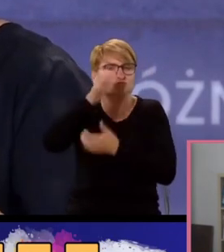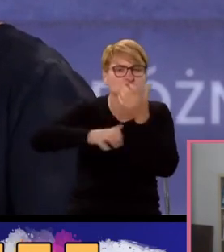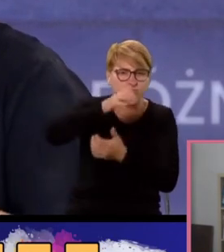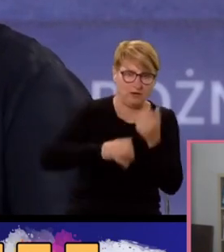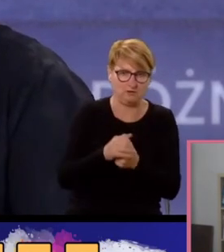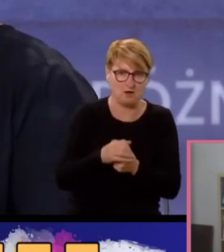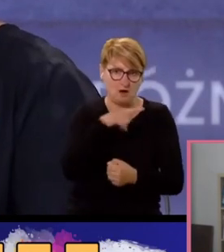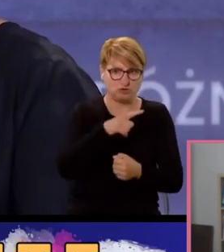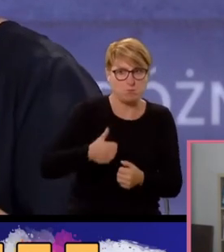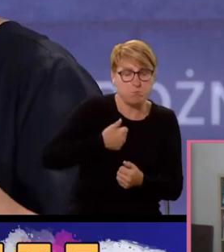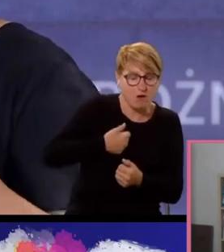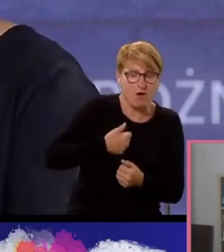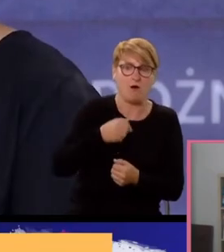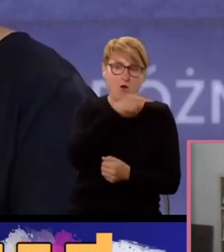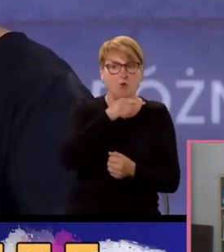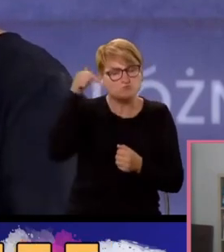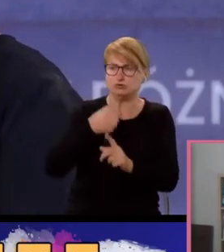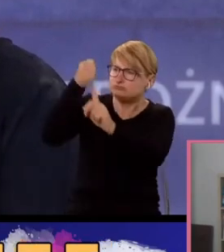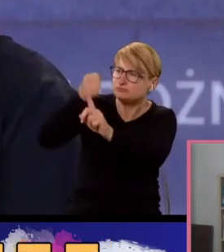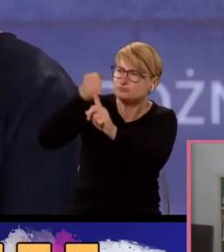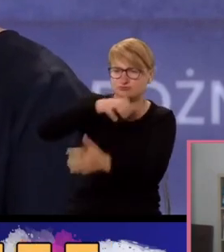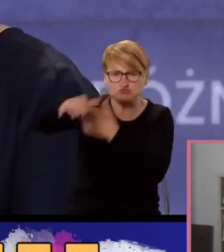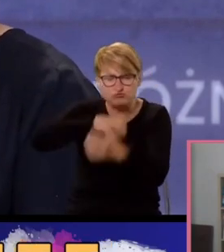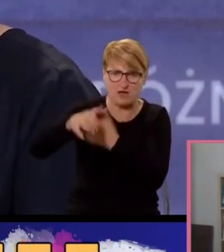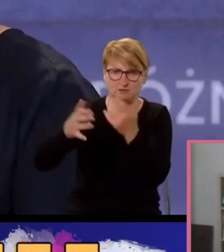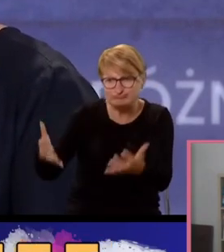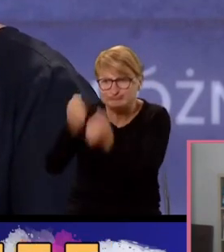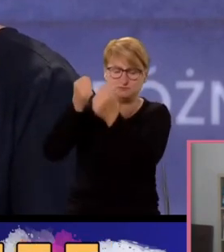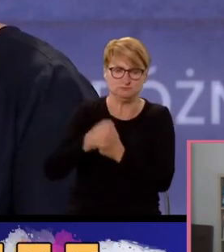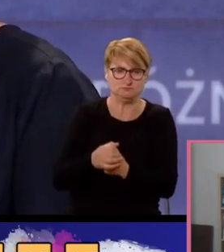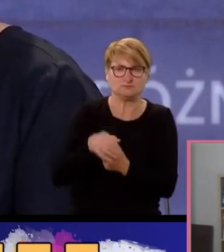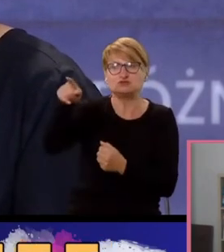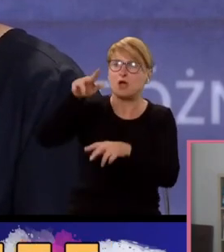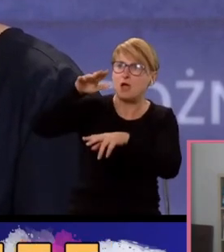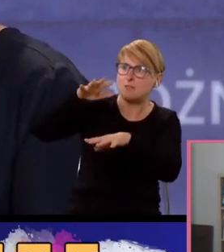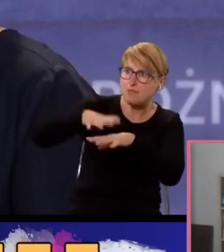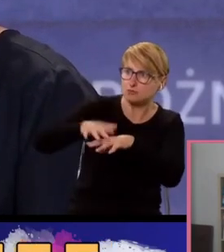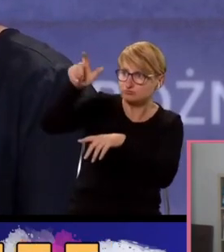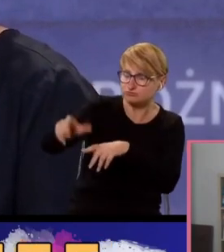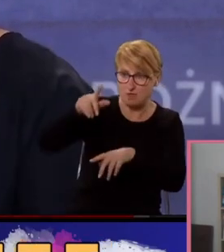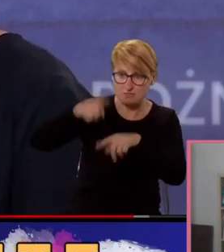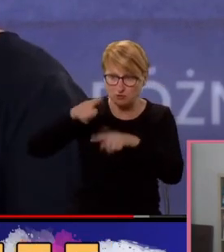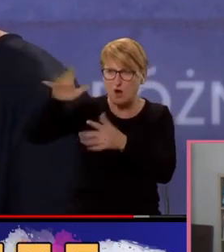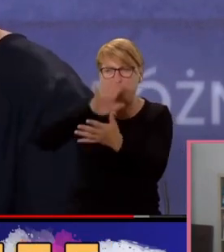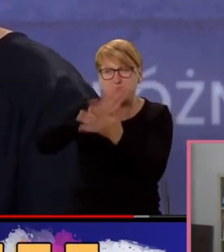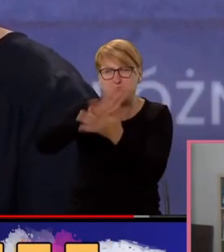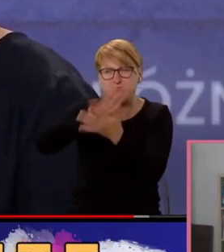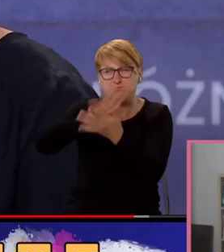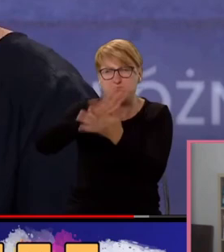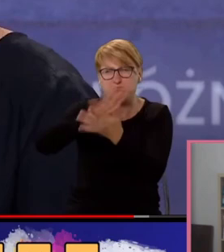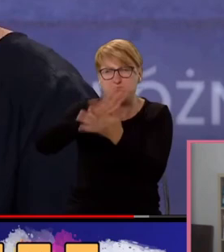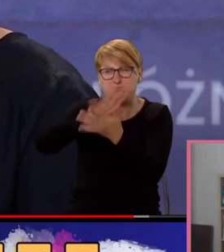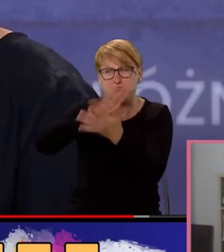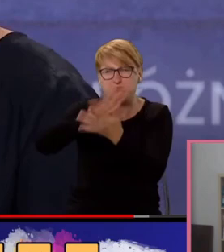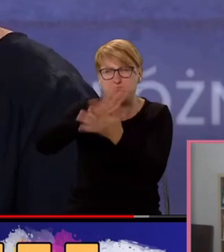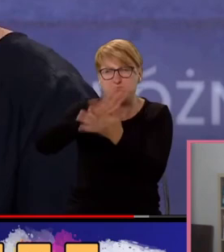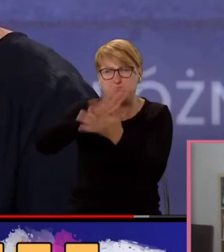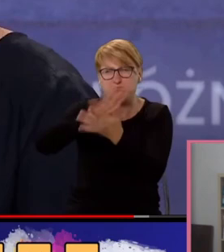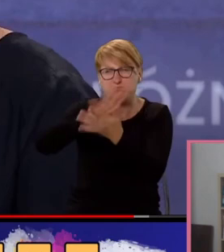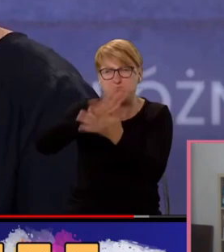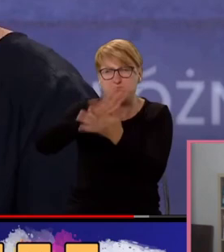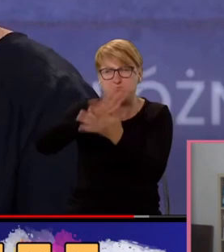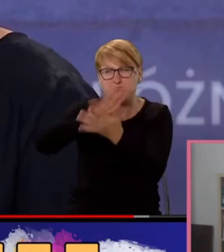że drogą bohatera do tej pory było podbijanie świata, stawanie, traktowanie natury jako coś brudnego, nieczystego, chaotycznego. Jestem, kurwa,